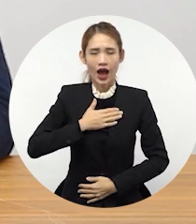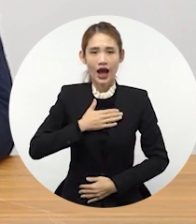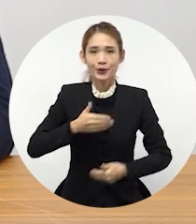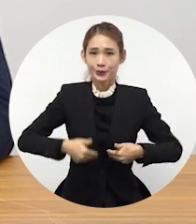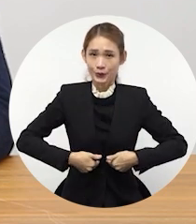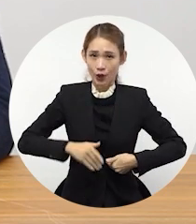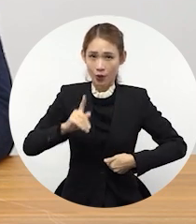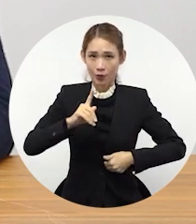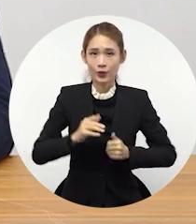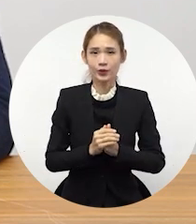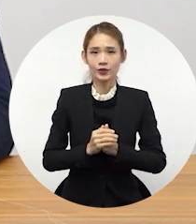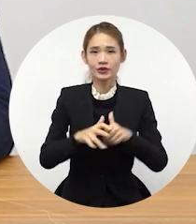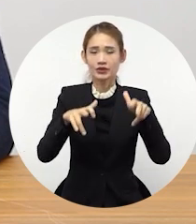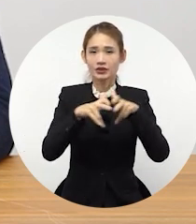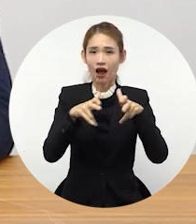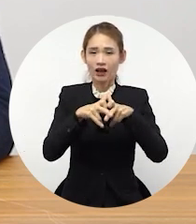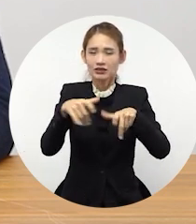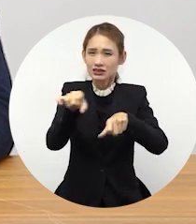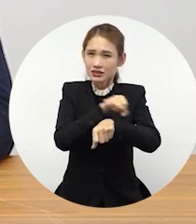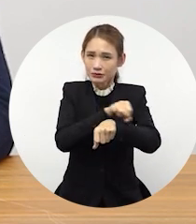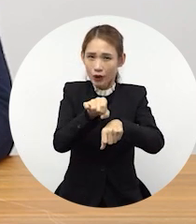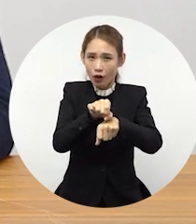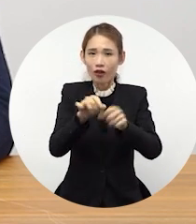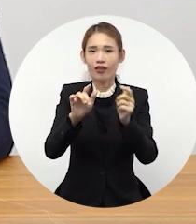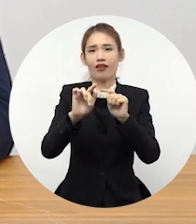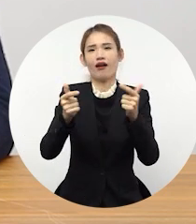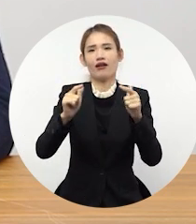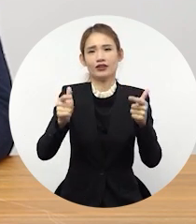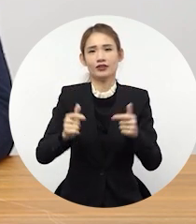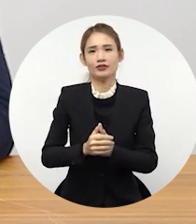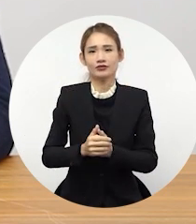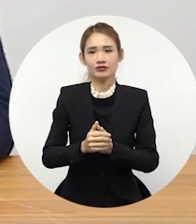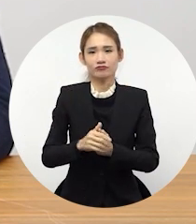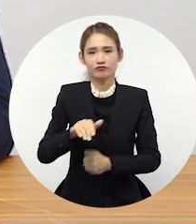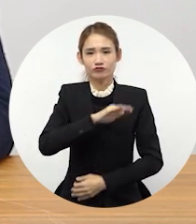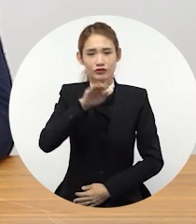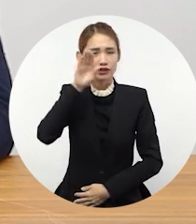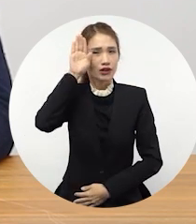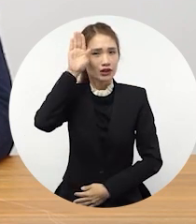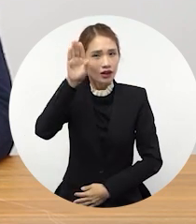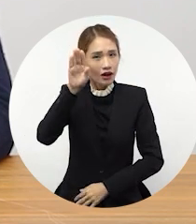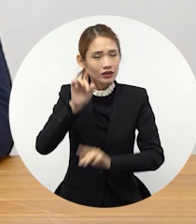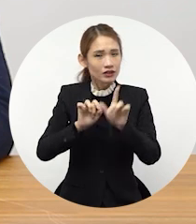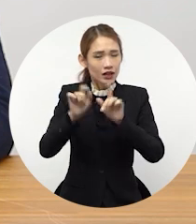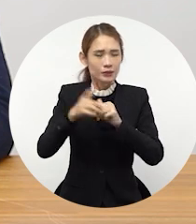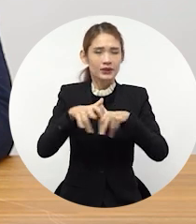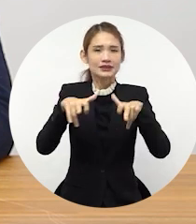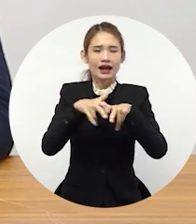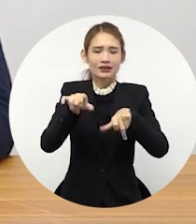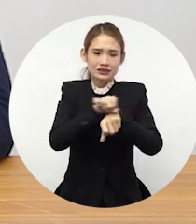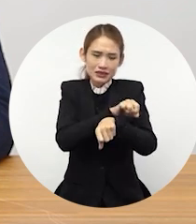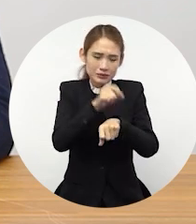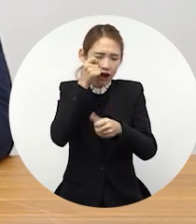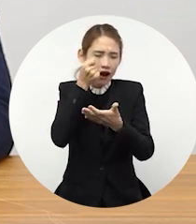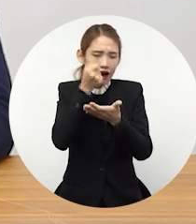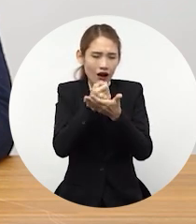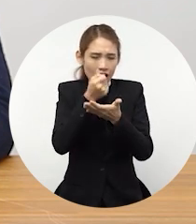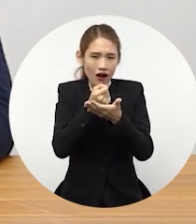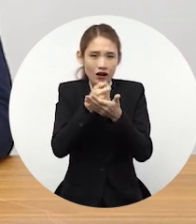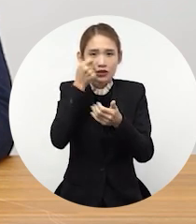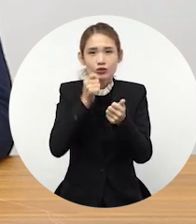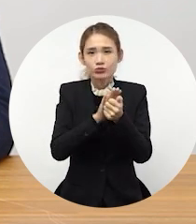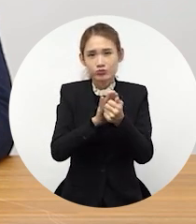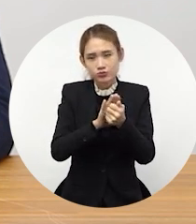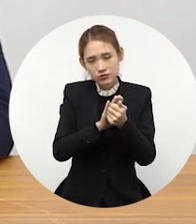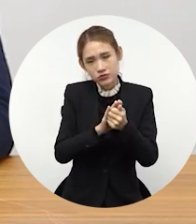여기서 우리가 알고 넘어가야 될 부분은 장애가 별게 아니라는 거예요. 이게 우리는 뭔가 장애가 대단히 특별하고 막